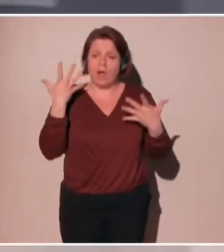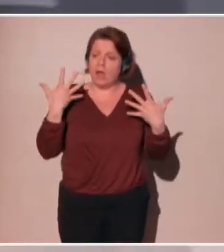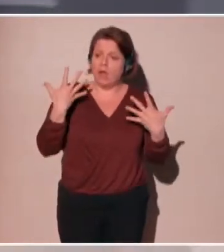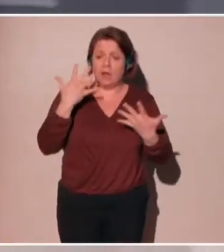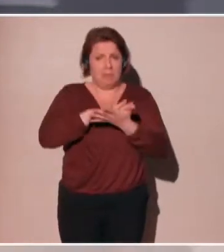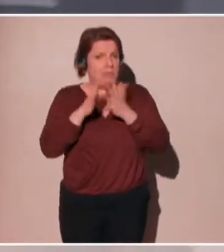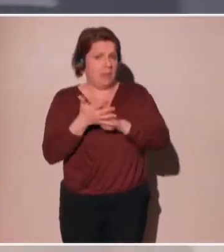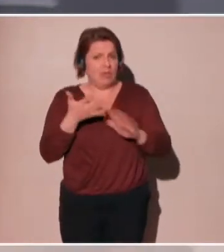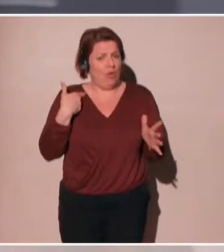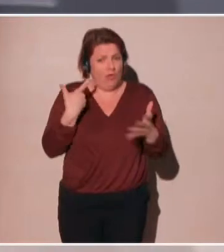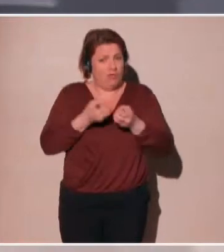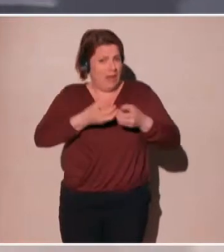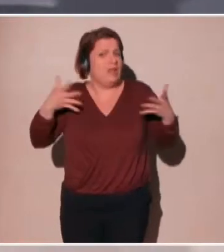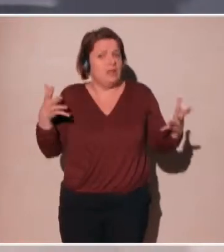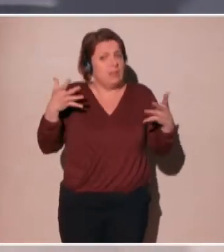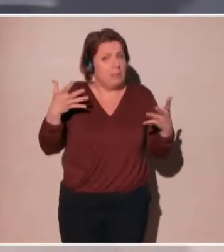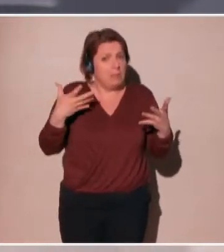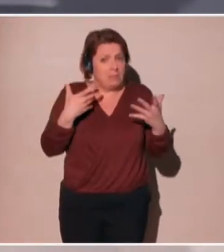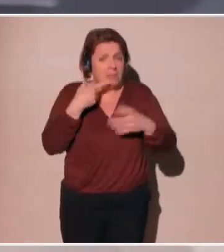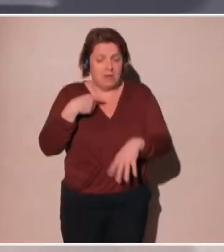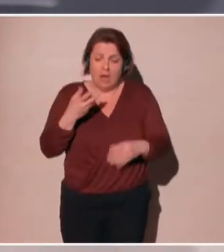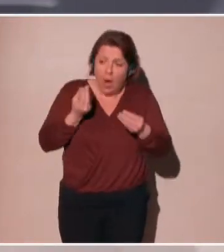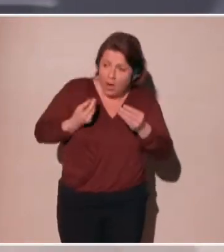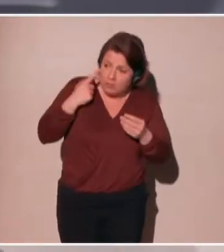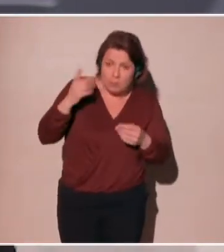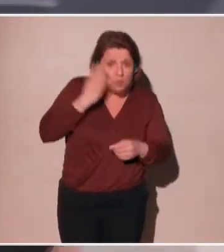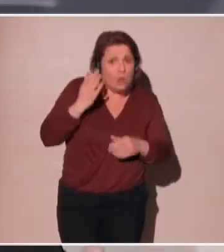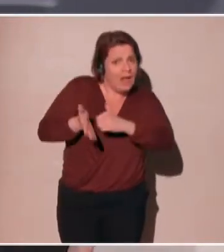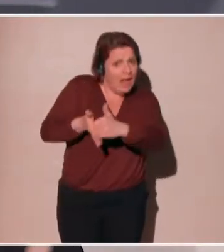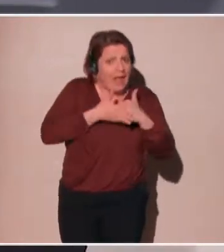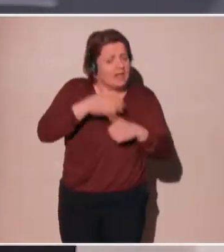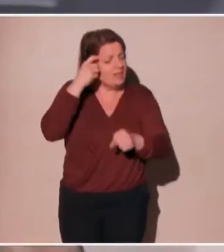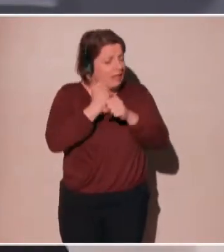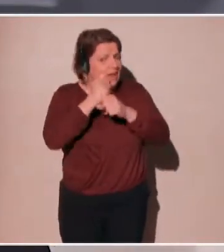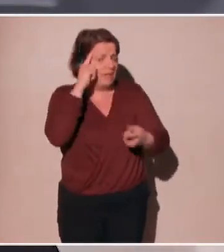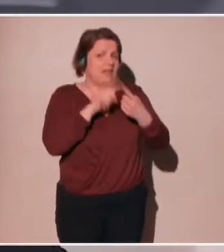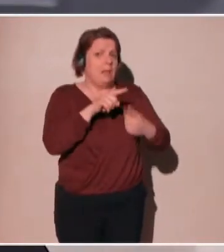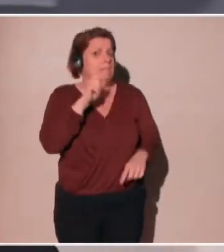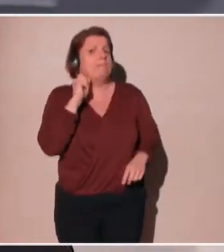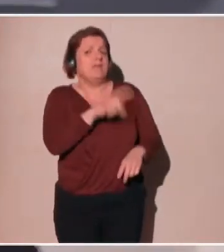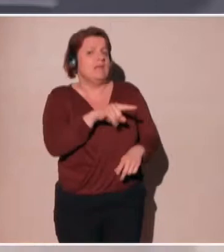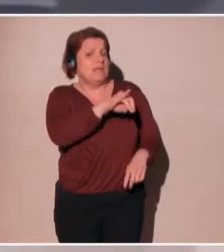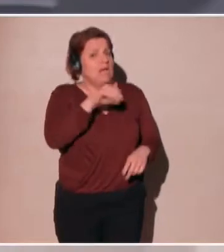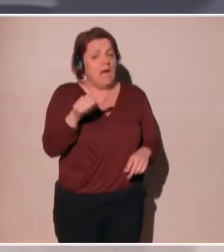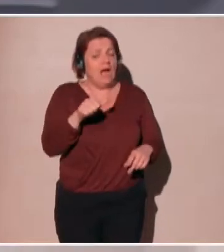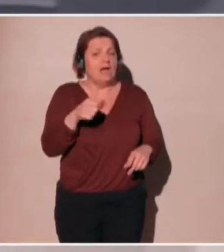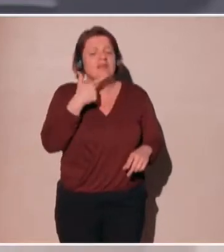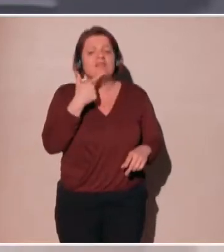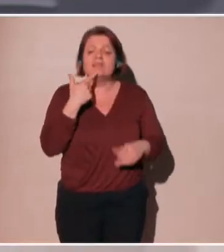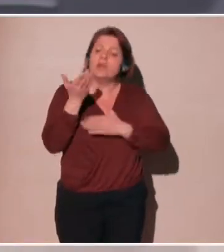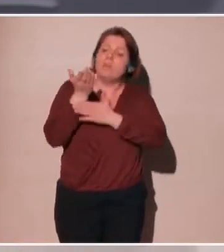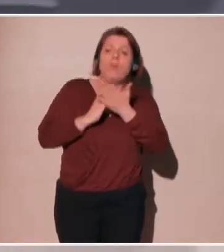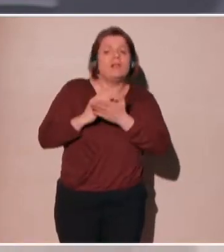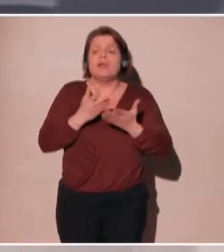main-d'œuvre considérable, en plus, qui viennent nous aider et travailler avec nous sur ces questions d'IA. Donc, laisser de côté la moitié de